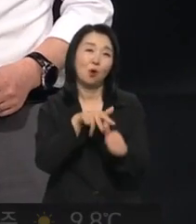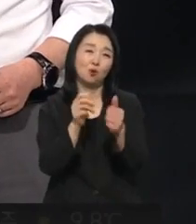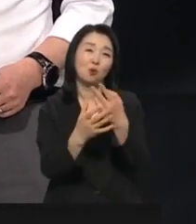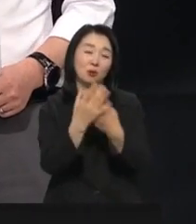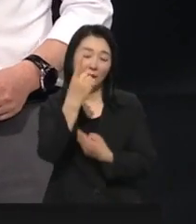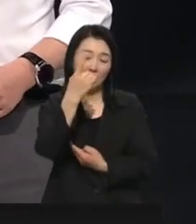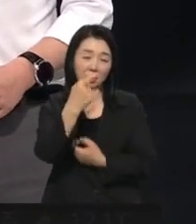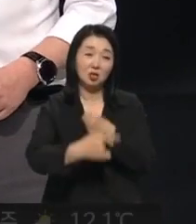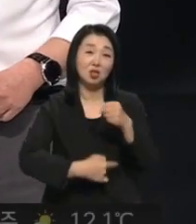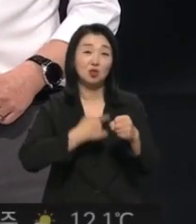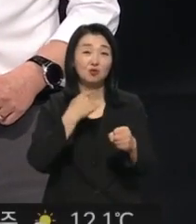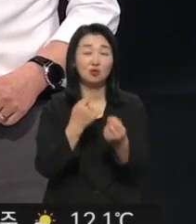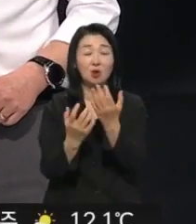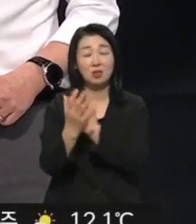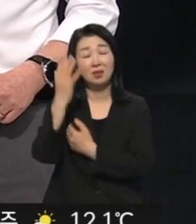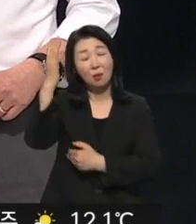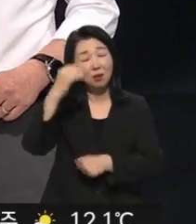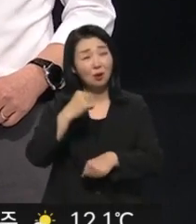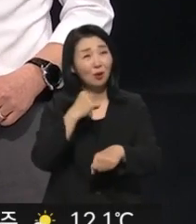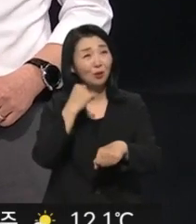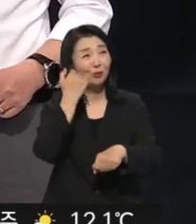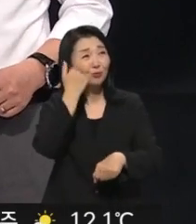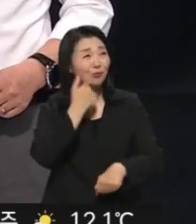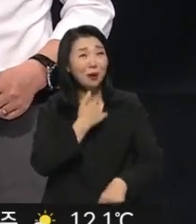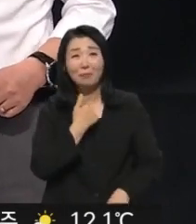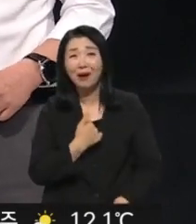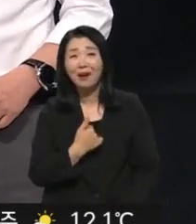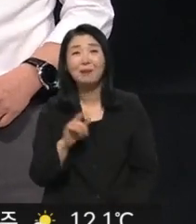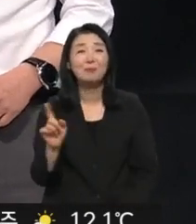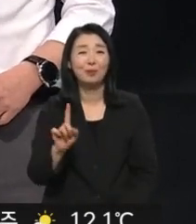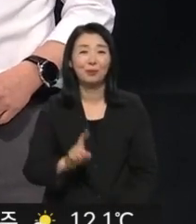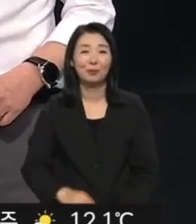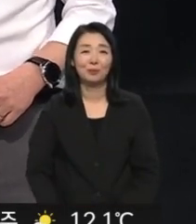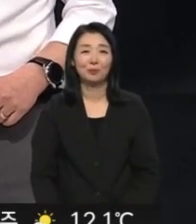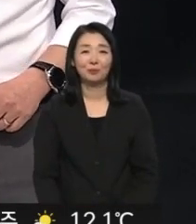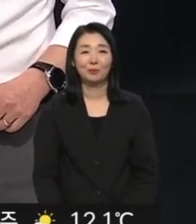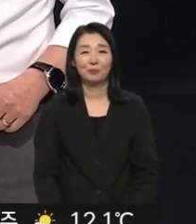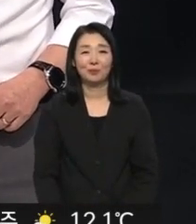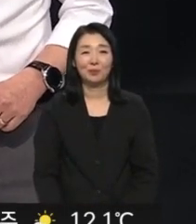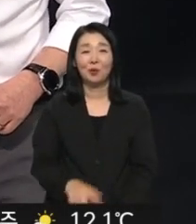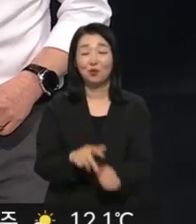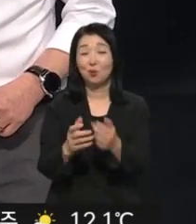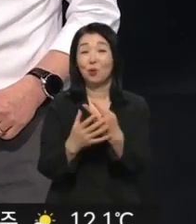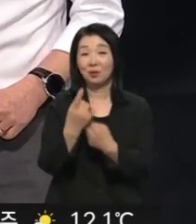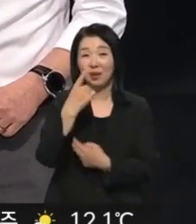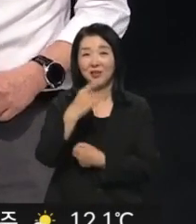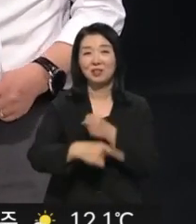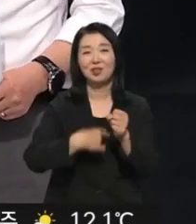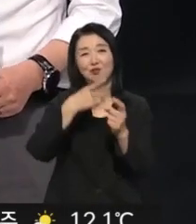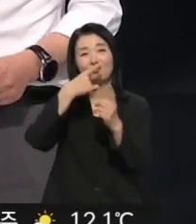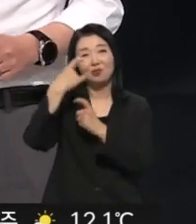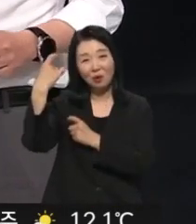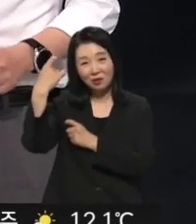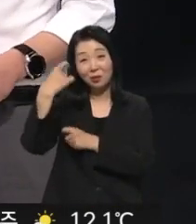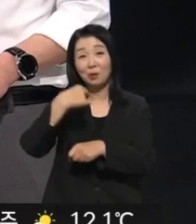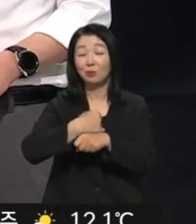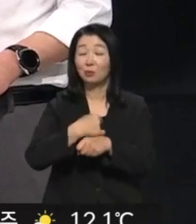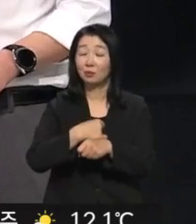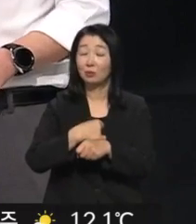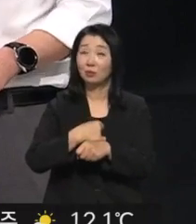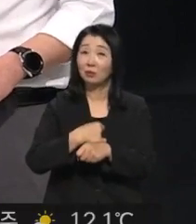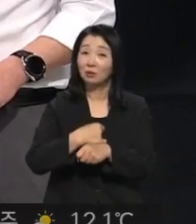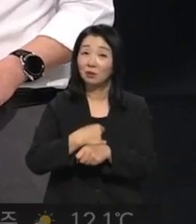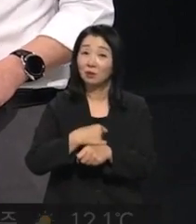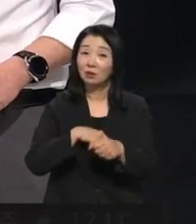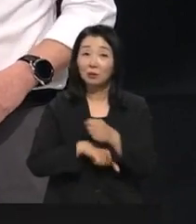기자회견. 누가 그런 걸 한 적이 있느냐 되묻기도 했습니다. 후보 단일화 1주년을 기념할 정도로